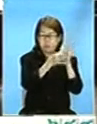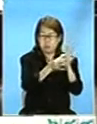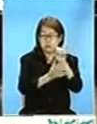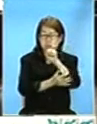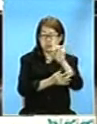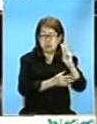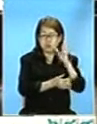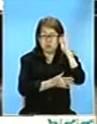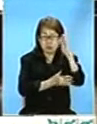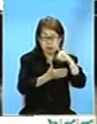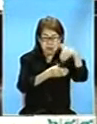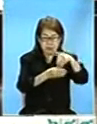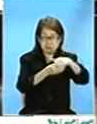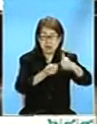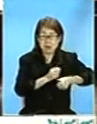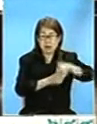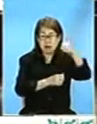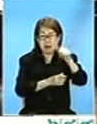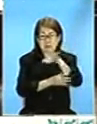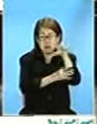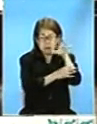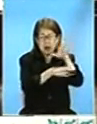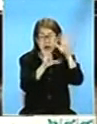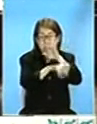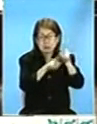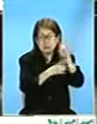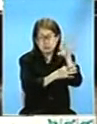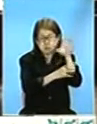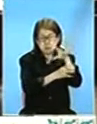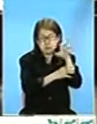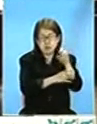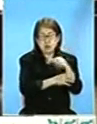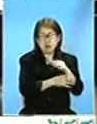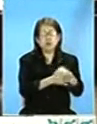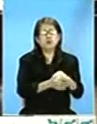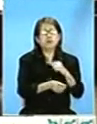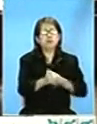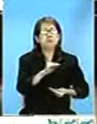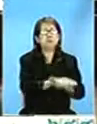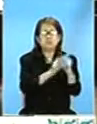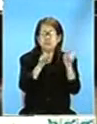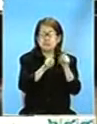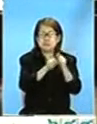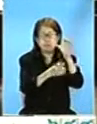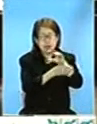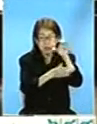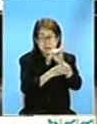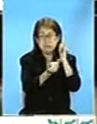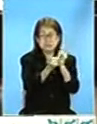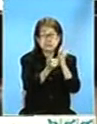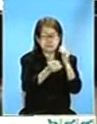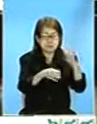จากการเลือกตั้งของราษฎรจะถูกครอบงำวุฒิที่มาจากการสรรหาวันนี้ท่านลองดูสิ